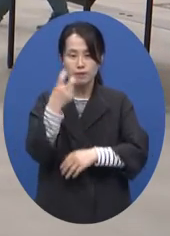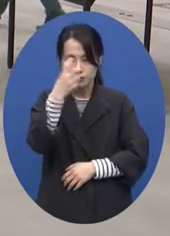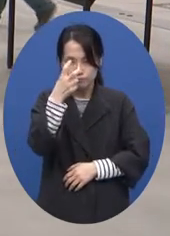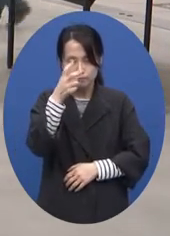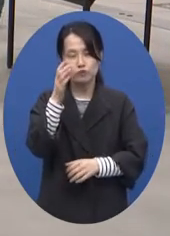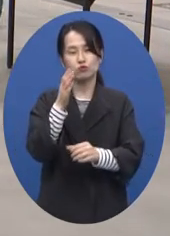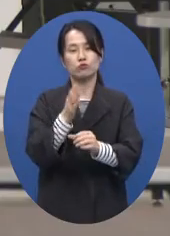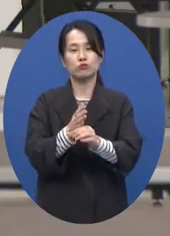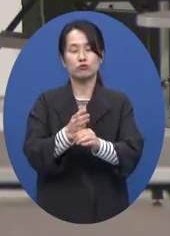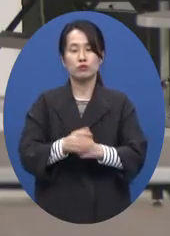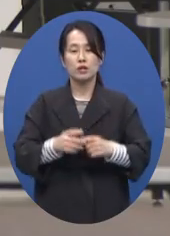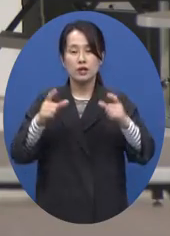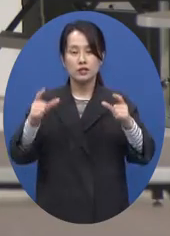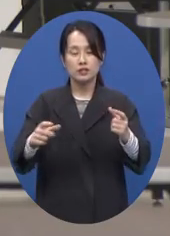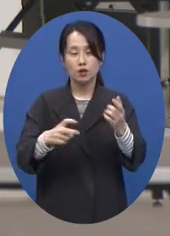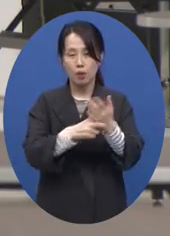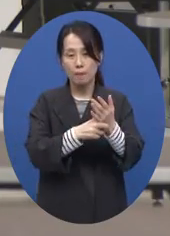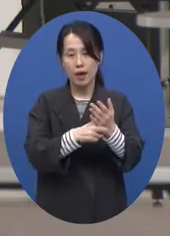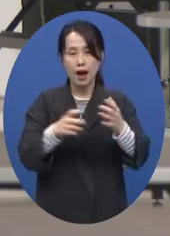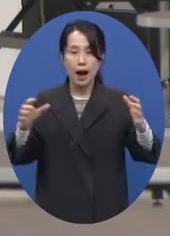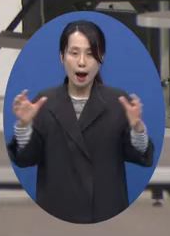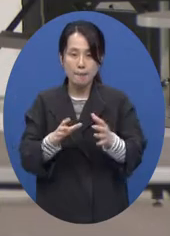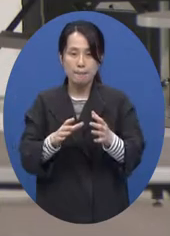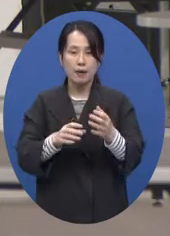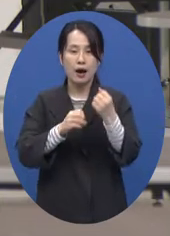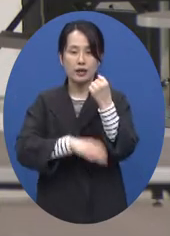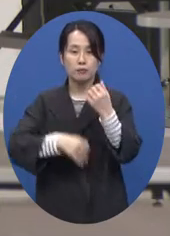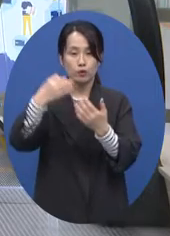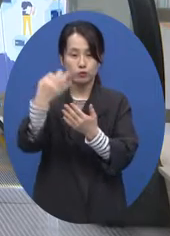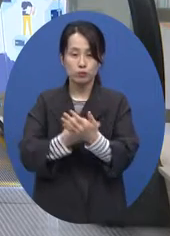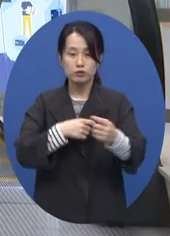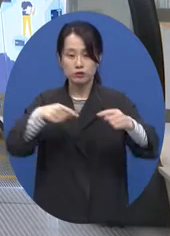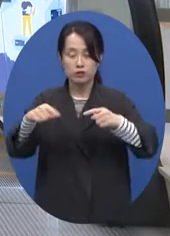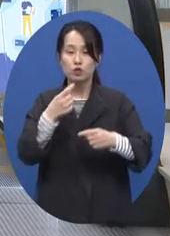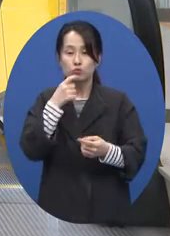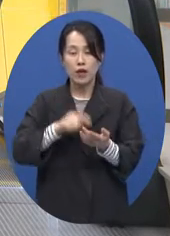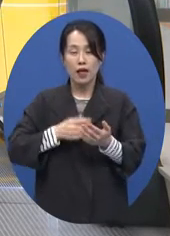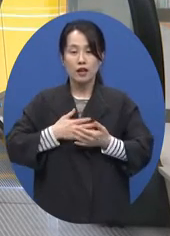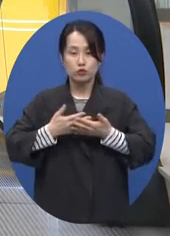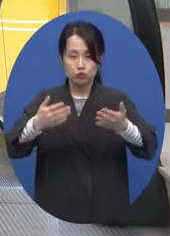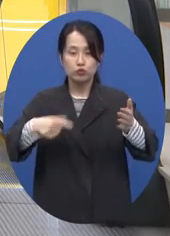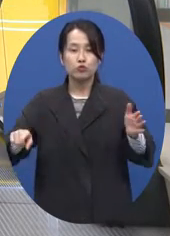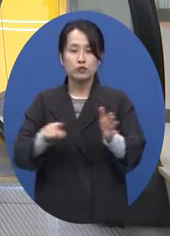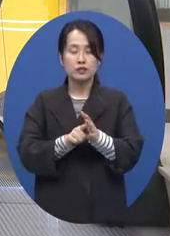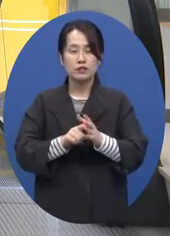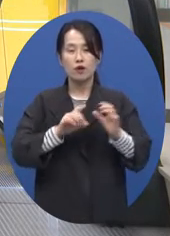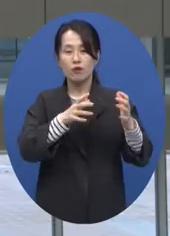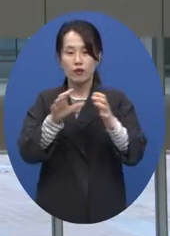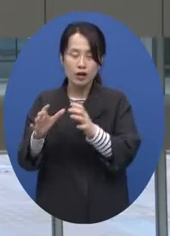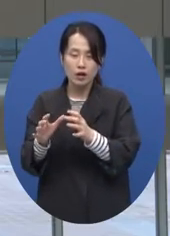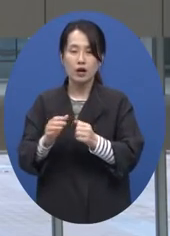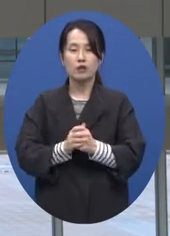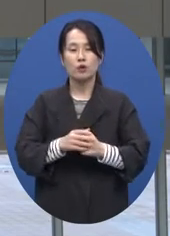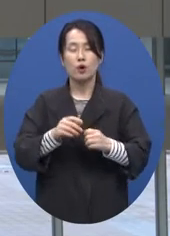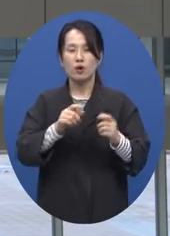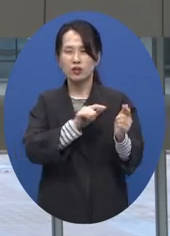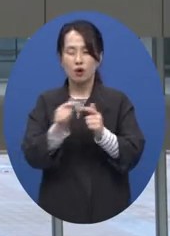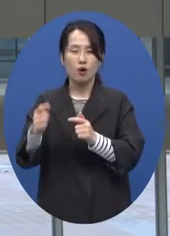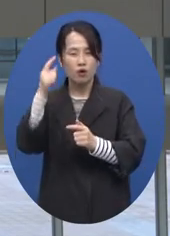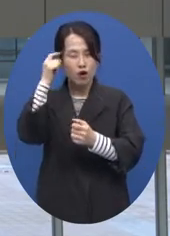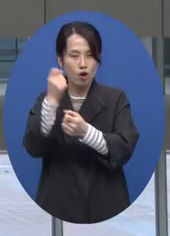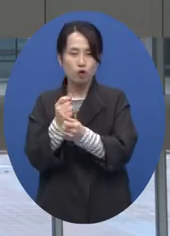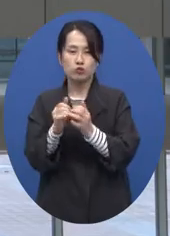한창 지역화폐 를 결합한 경기도 양 기본소득 정책을 쉽게 알리기 위해 국내외 석학들이 참여한 토론회와 체험관